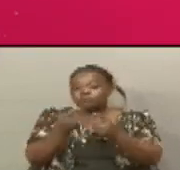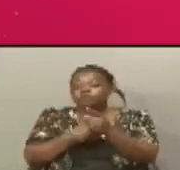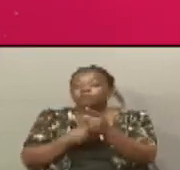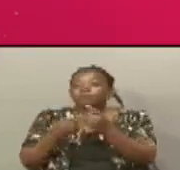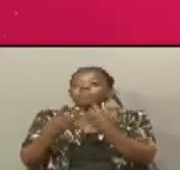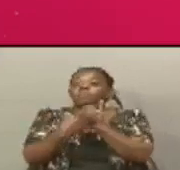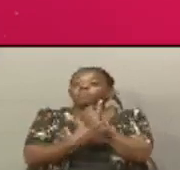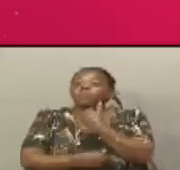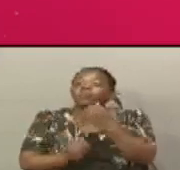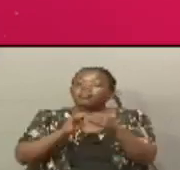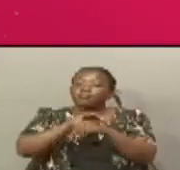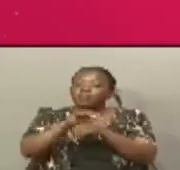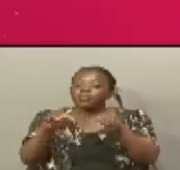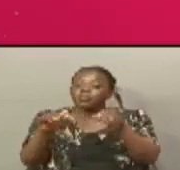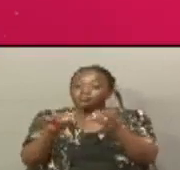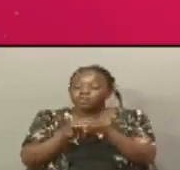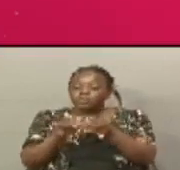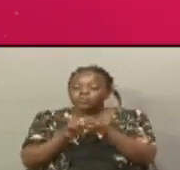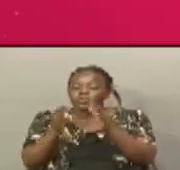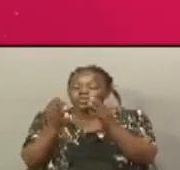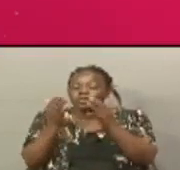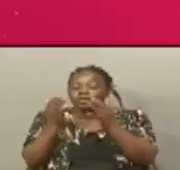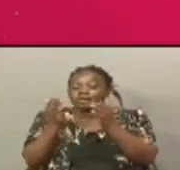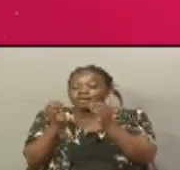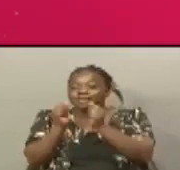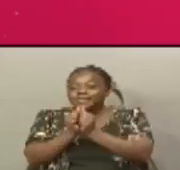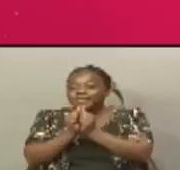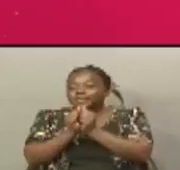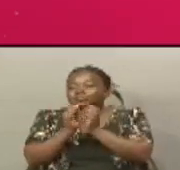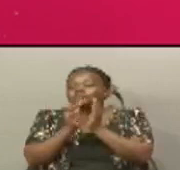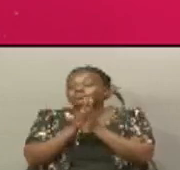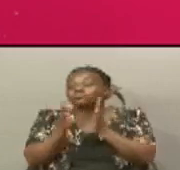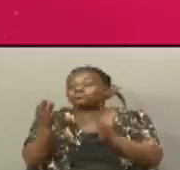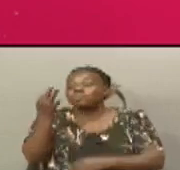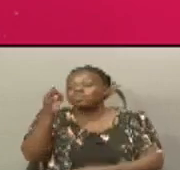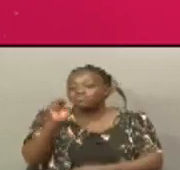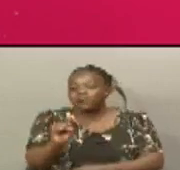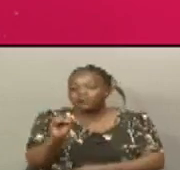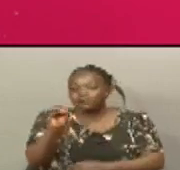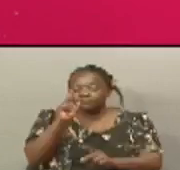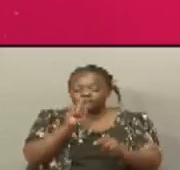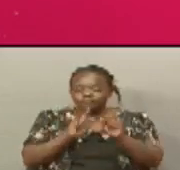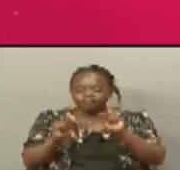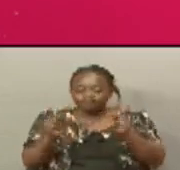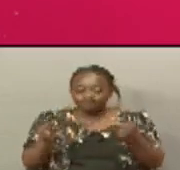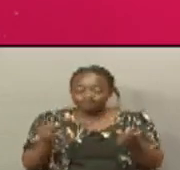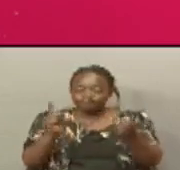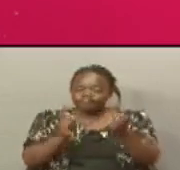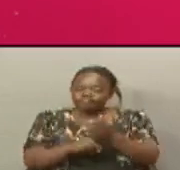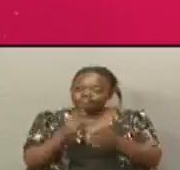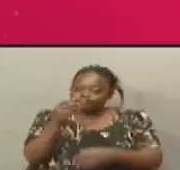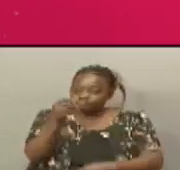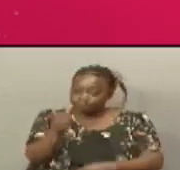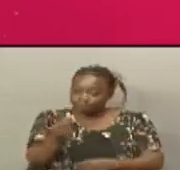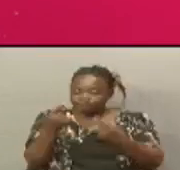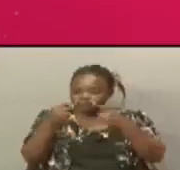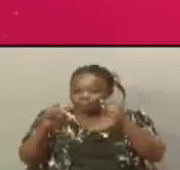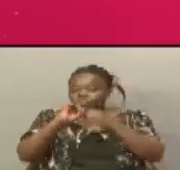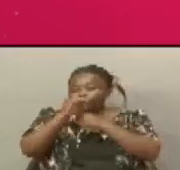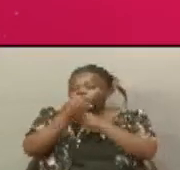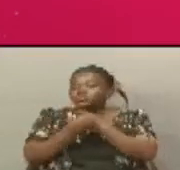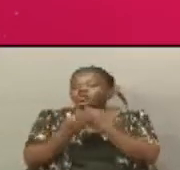ebibiina ebiri wakati w'abantu 10 okutuukira ddala ku bantu 30. Tujeyo ensimbi zino tutandikewo